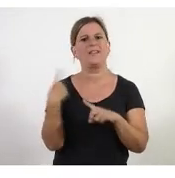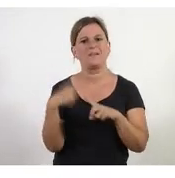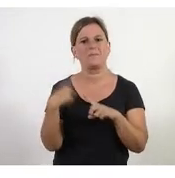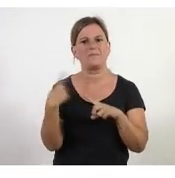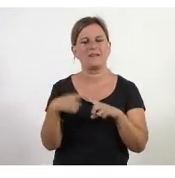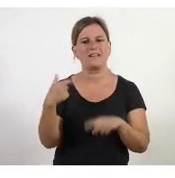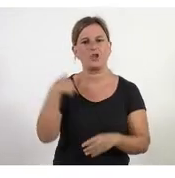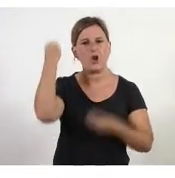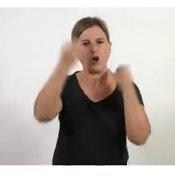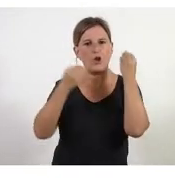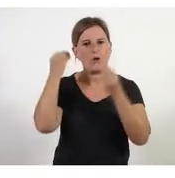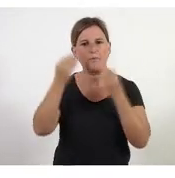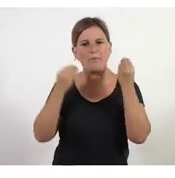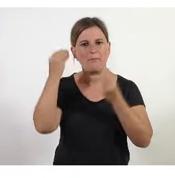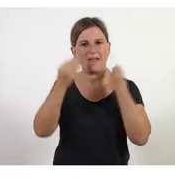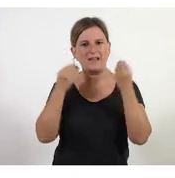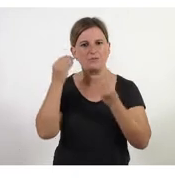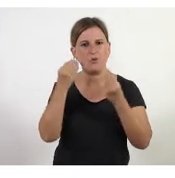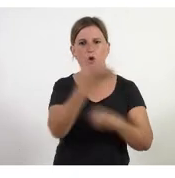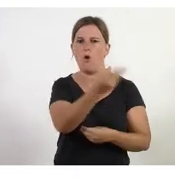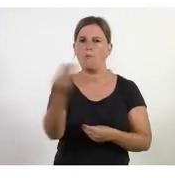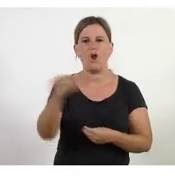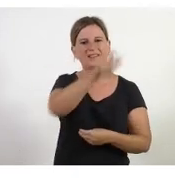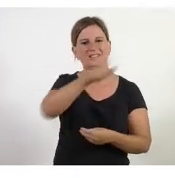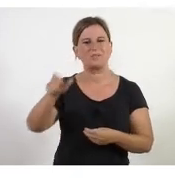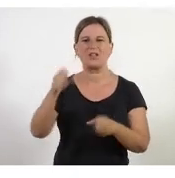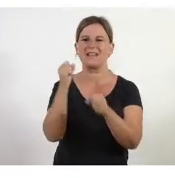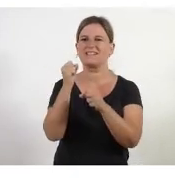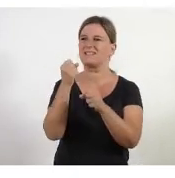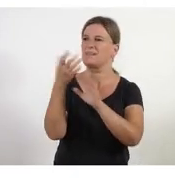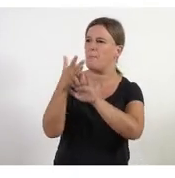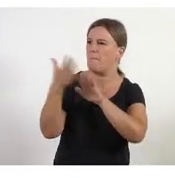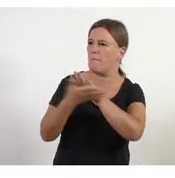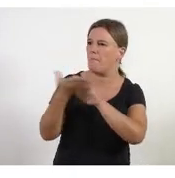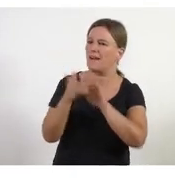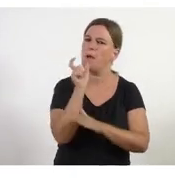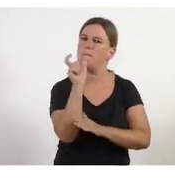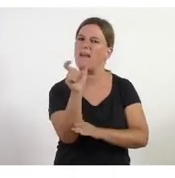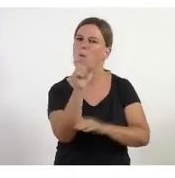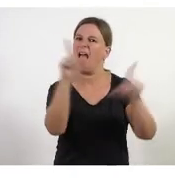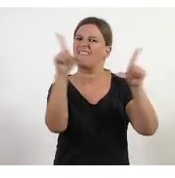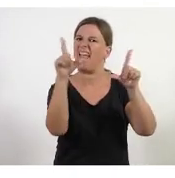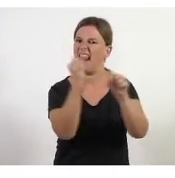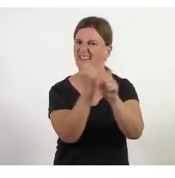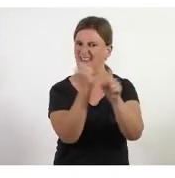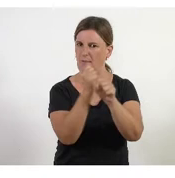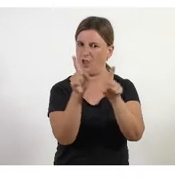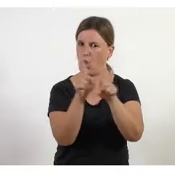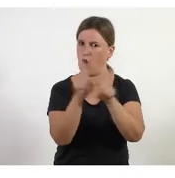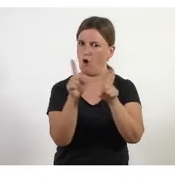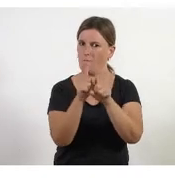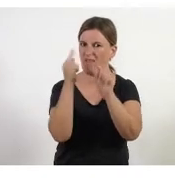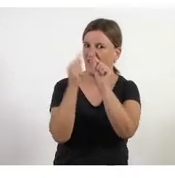que tothom parla molt de teletreball. Aquests mesos, evidentment, ens hem trobat en una circumstància que ens ha obligat,